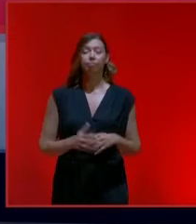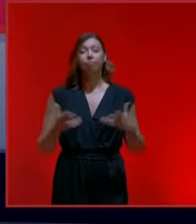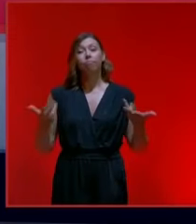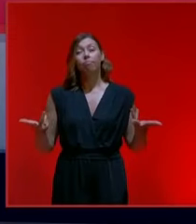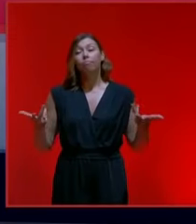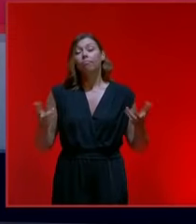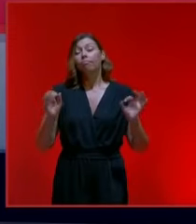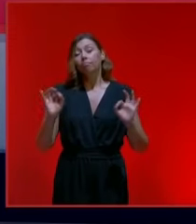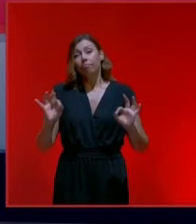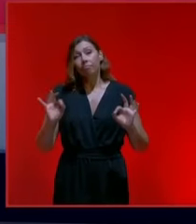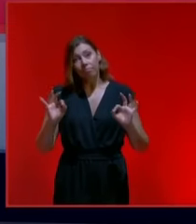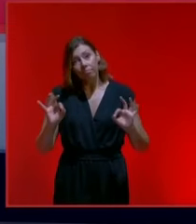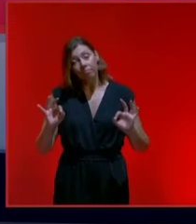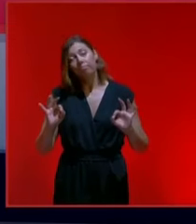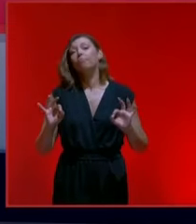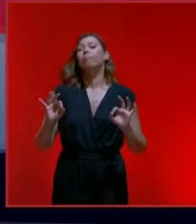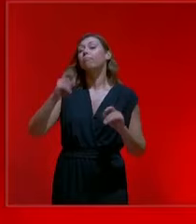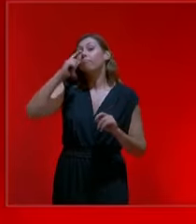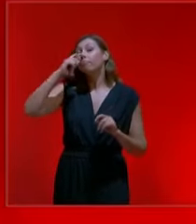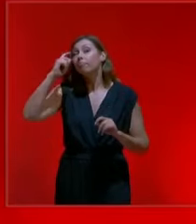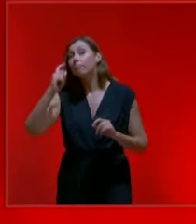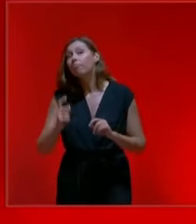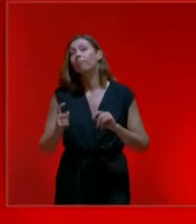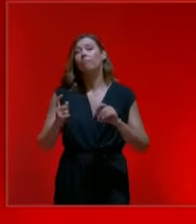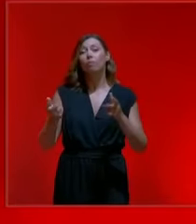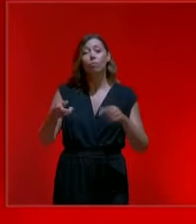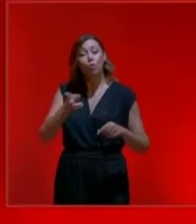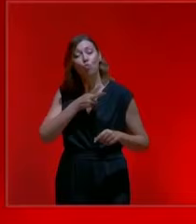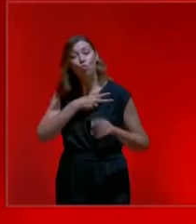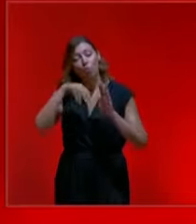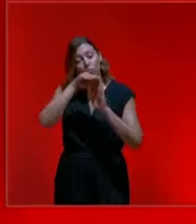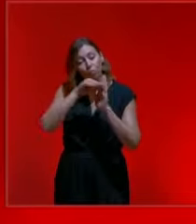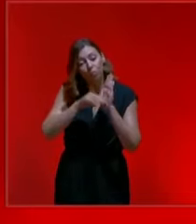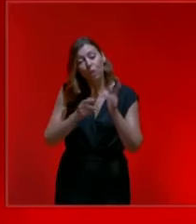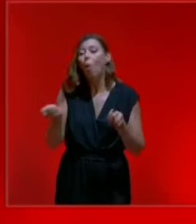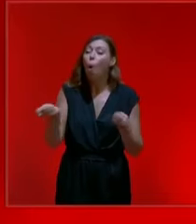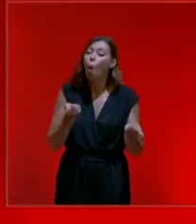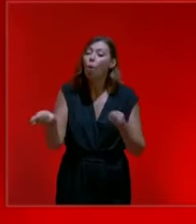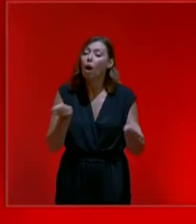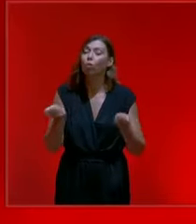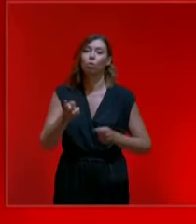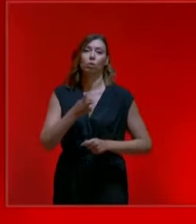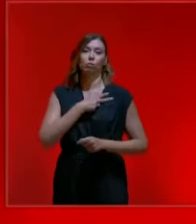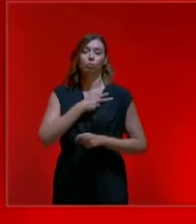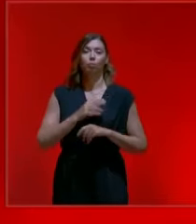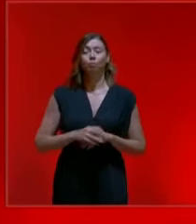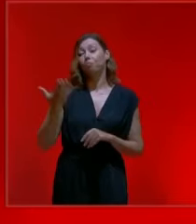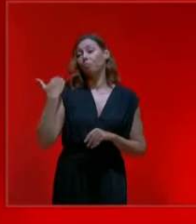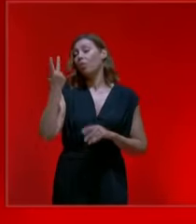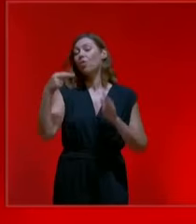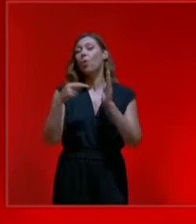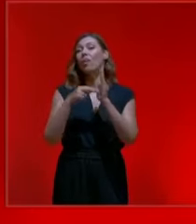υπάρχουν και οργανωτικές προϋποθέσεις. Το βράδυ της 7ης Ιουλίου του 2019, όταν